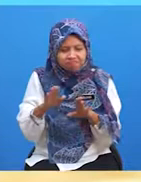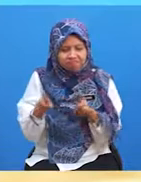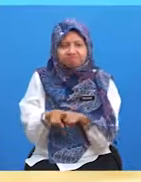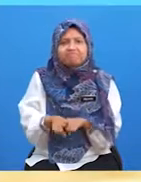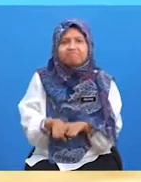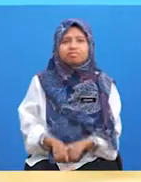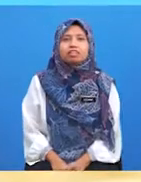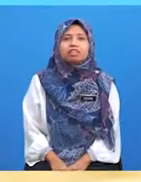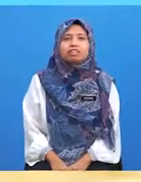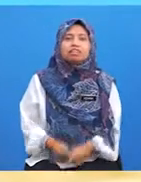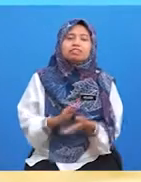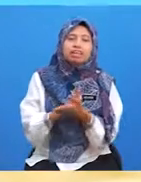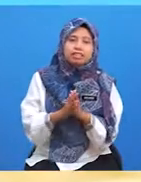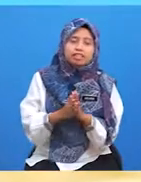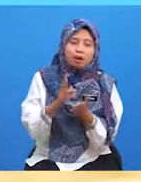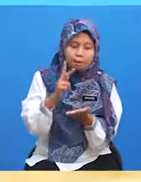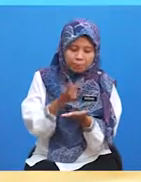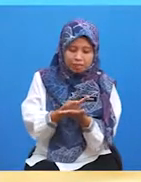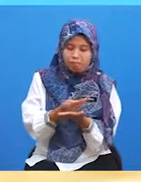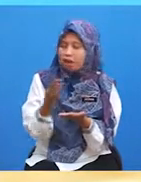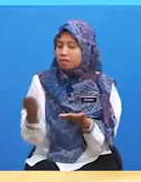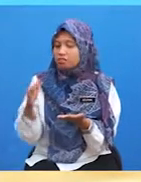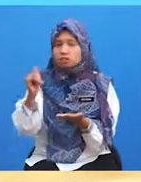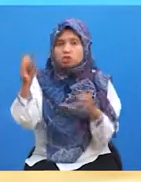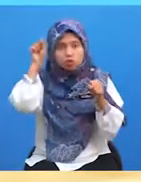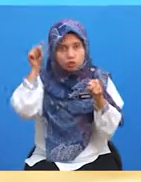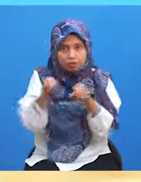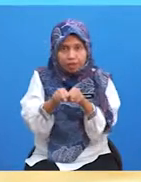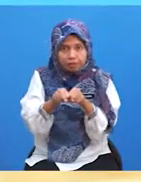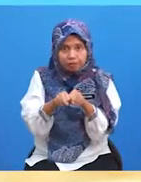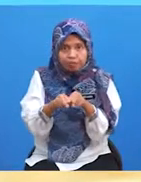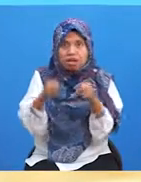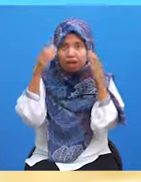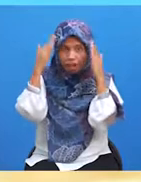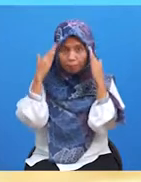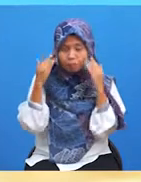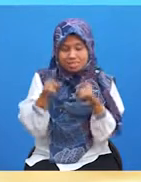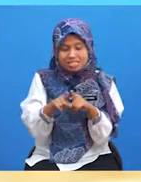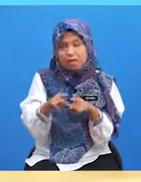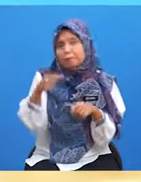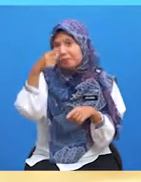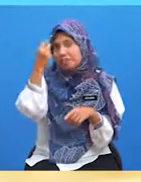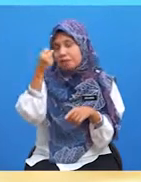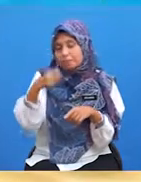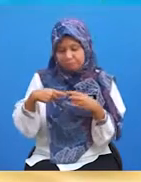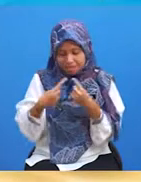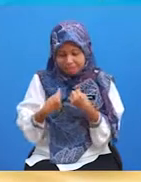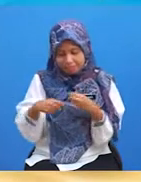Jadi, peribahasa yang sesuai ialah rambut sama hitam, hati lain-lain.